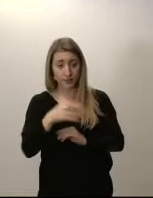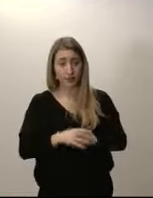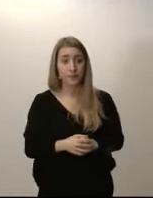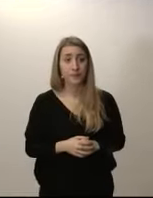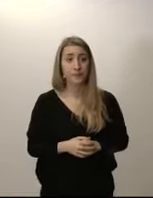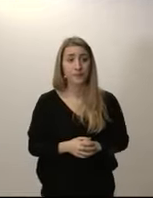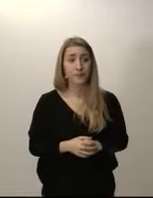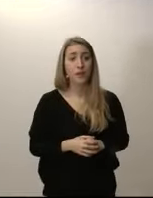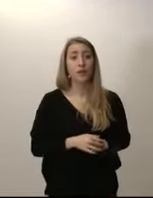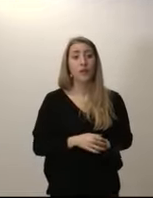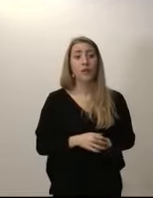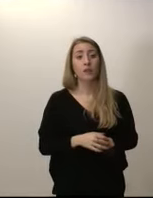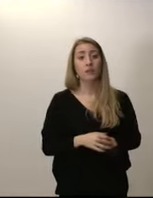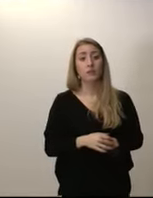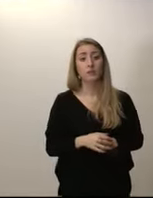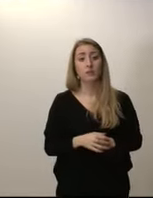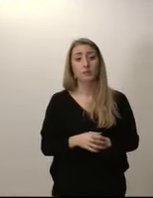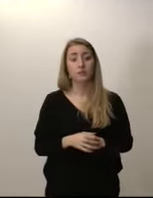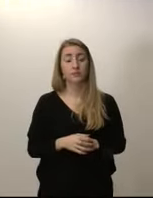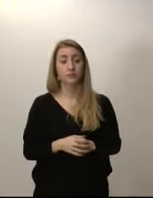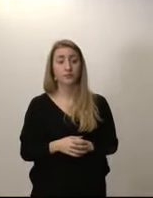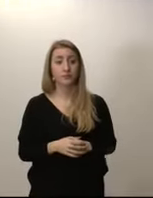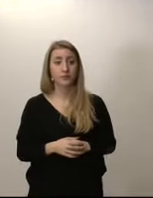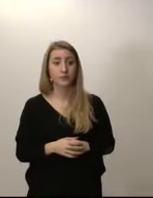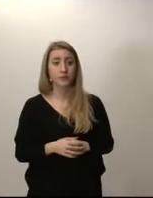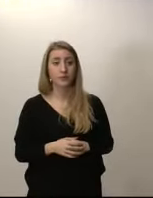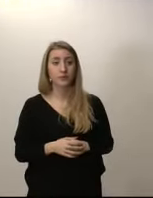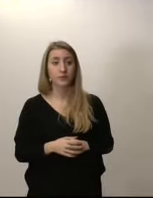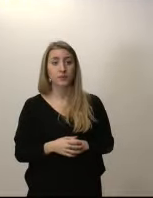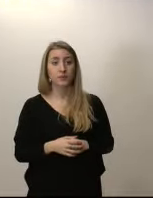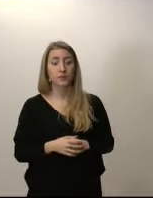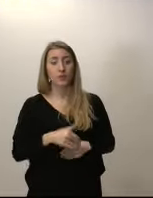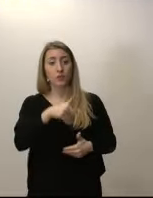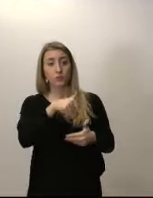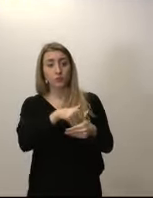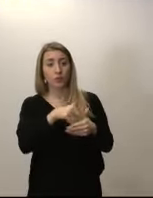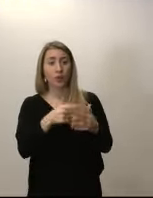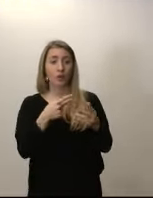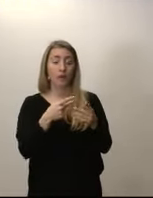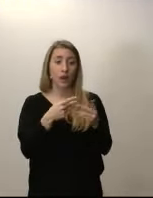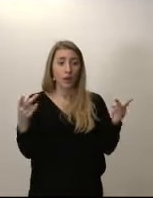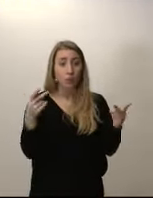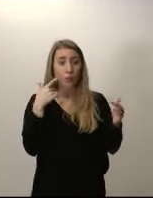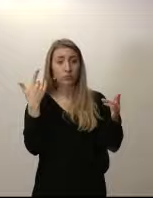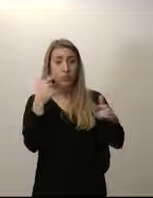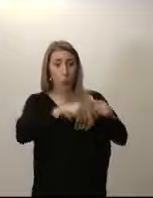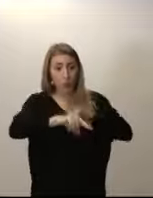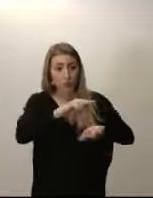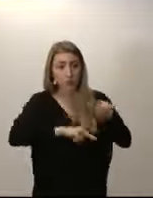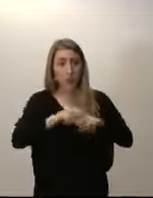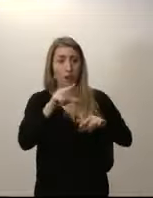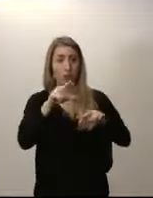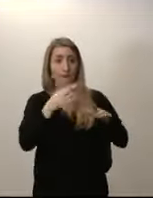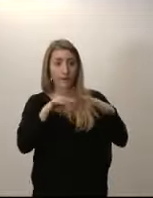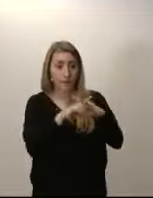sur la diapo précédente, avec les annonces, assertions, logiciels qui sont quasiment